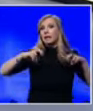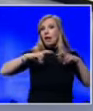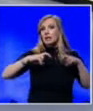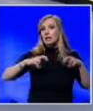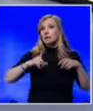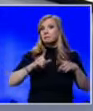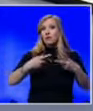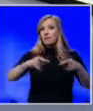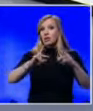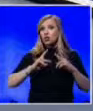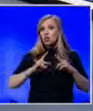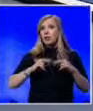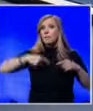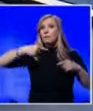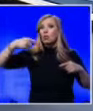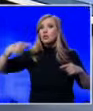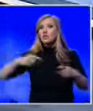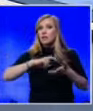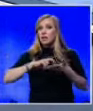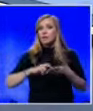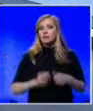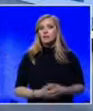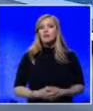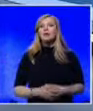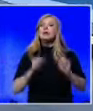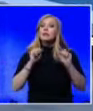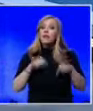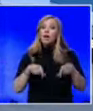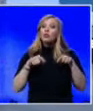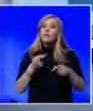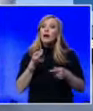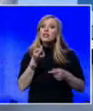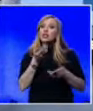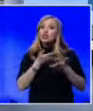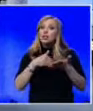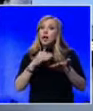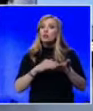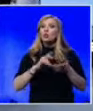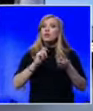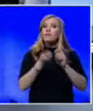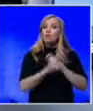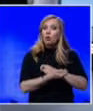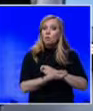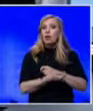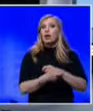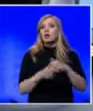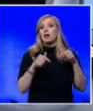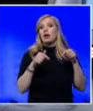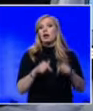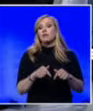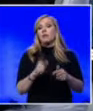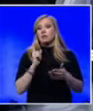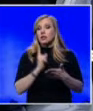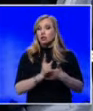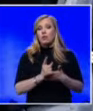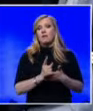на прогресивния данък? Да, това е част от реформата на данъчната система, за която настояваме. Съгласни сте с това и ще